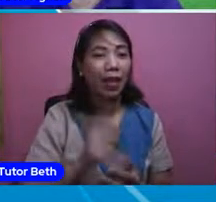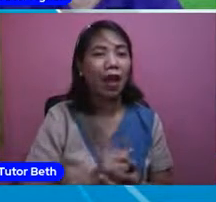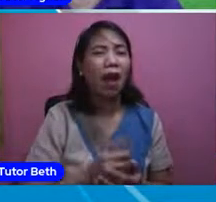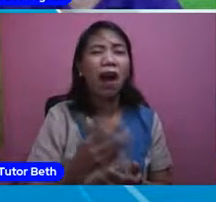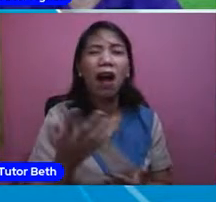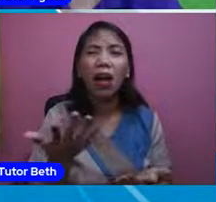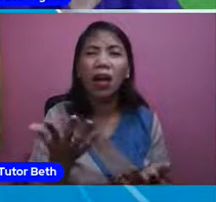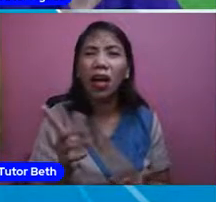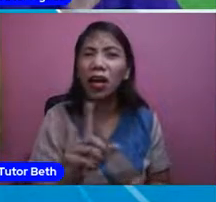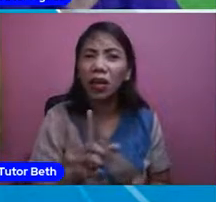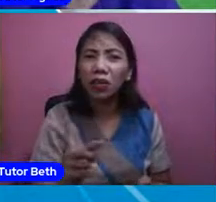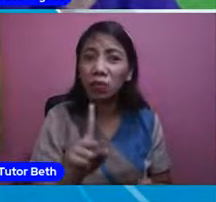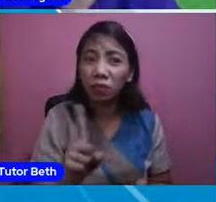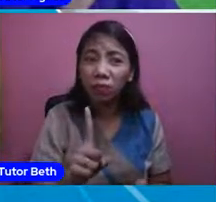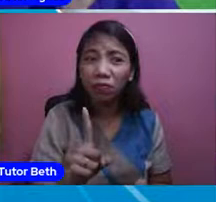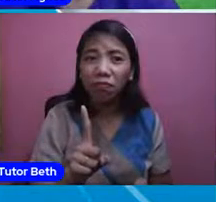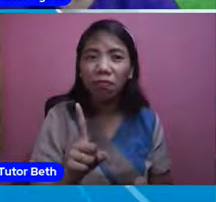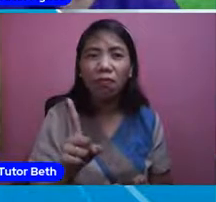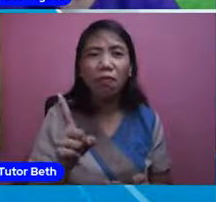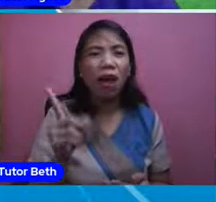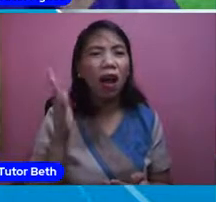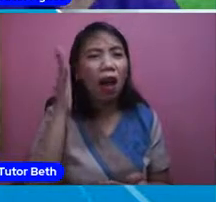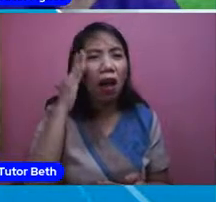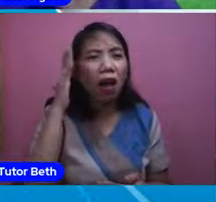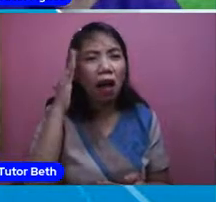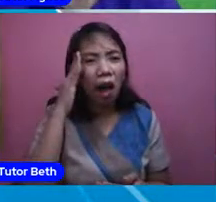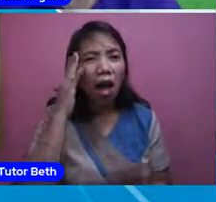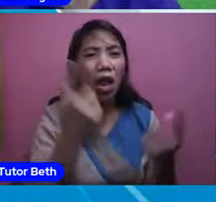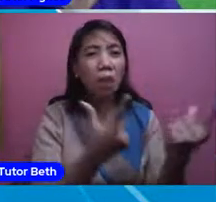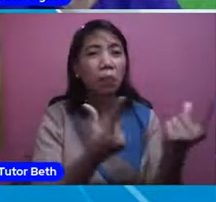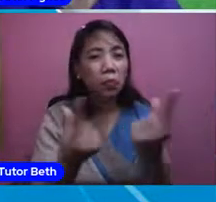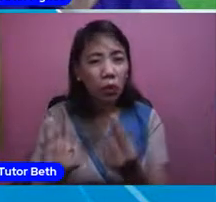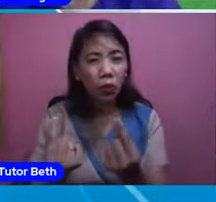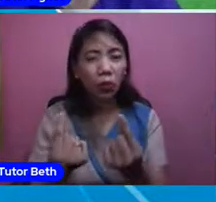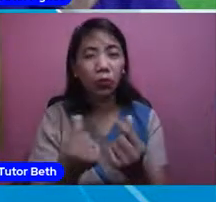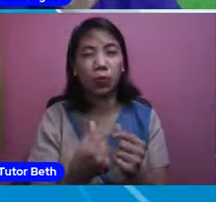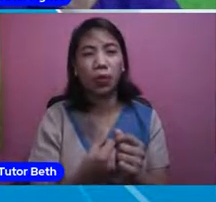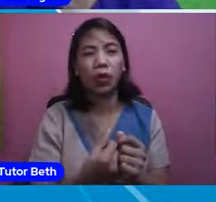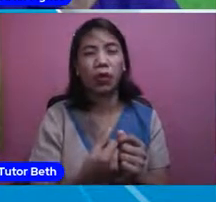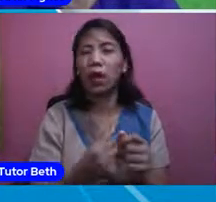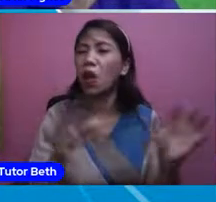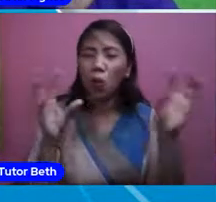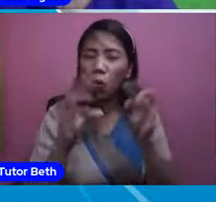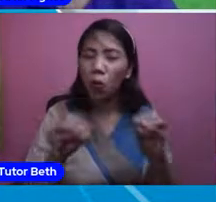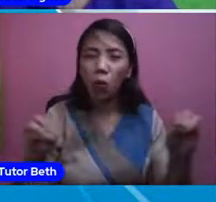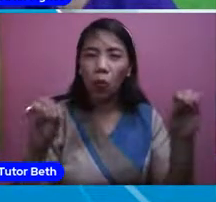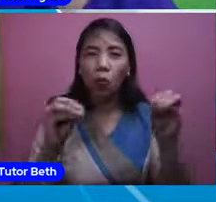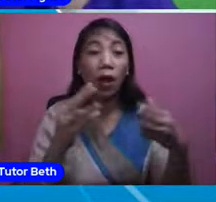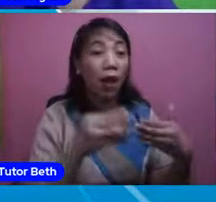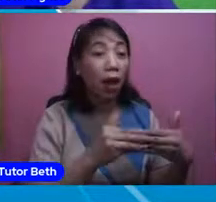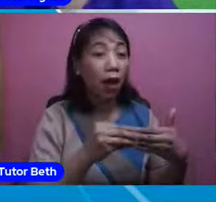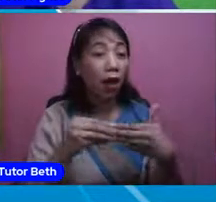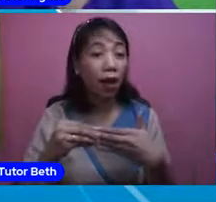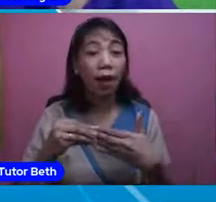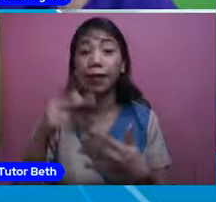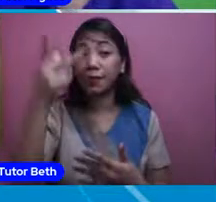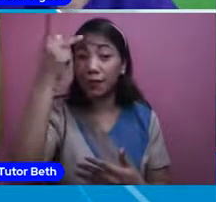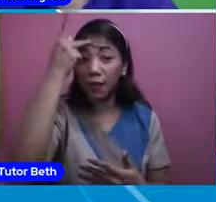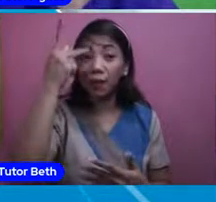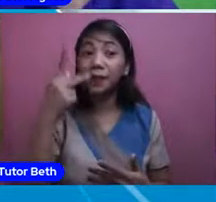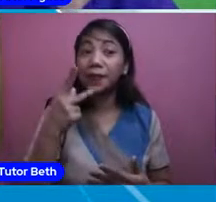gawin? Ano yung mga sinabi niyang kaya na niyang gawin na walang patnubay ng kanyang magulang? Sige nga.